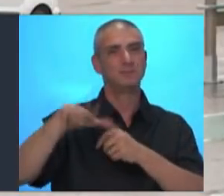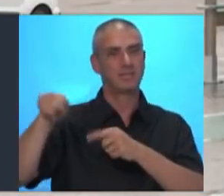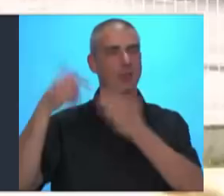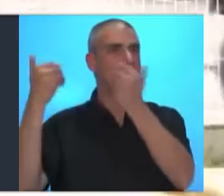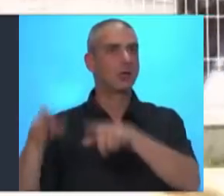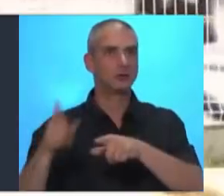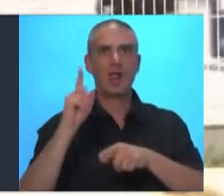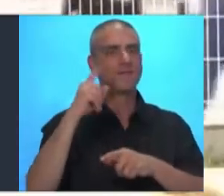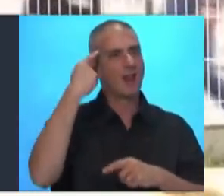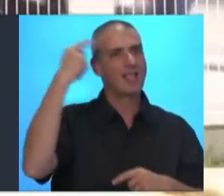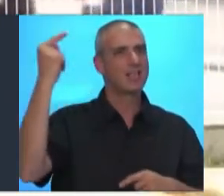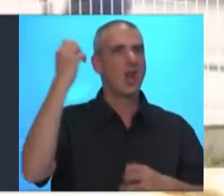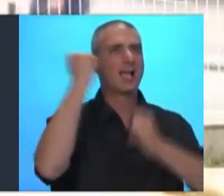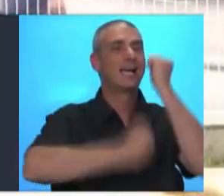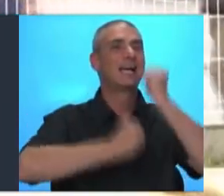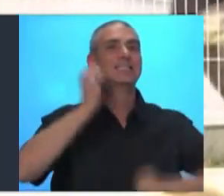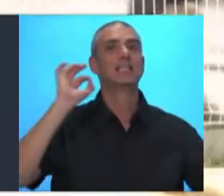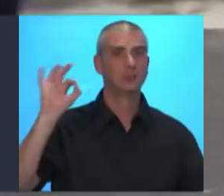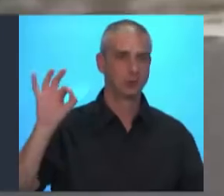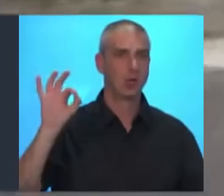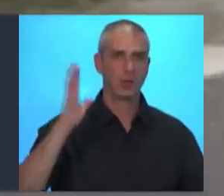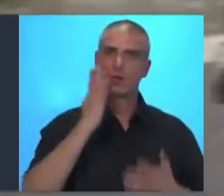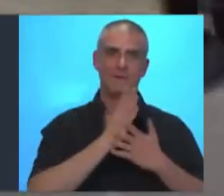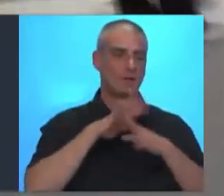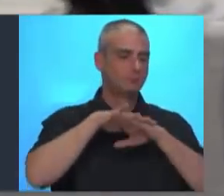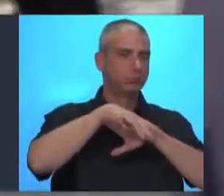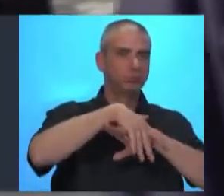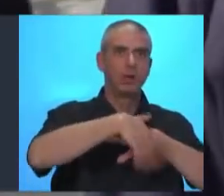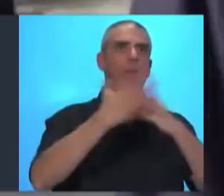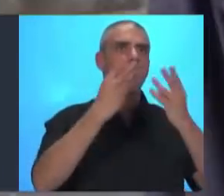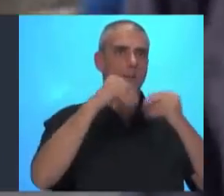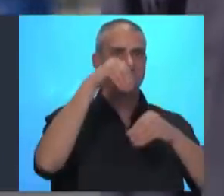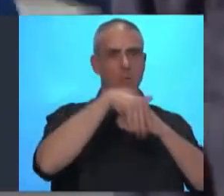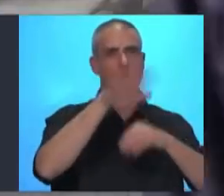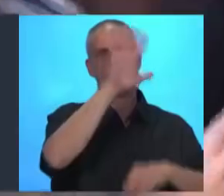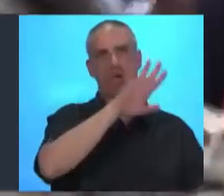אבל האידיאולוגיה הרצחנית שלו כבר חלחלה עמוק לתוך היבשת.